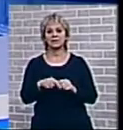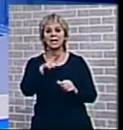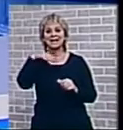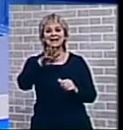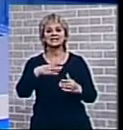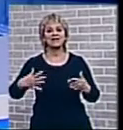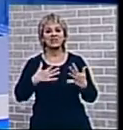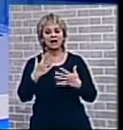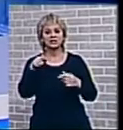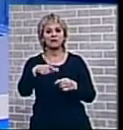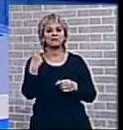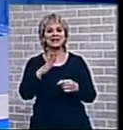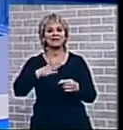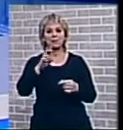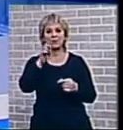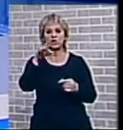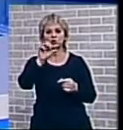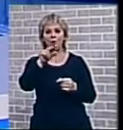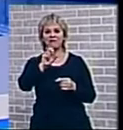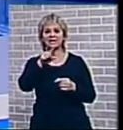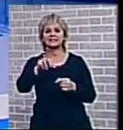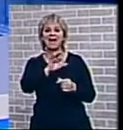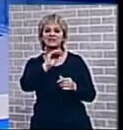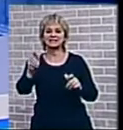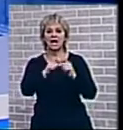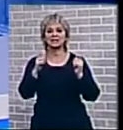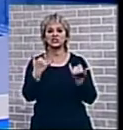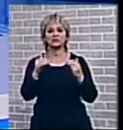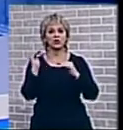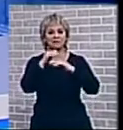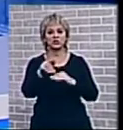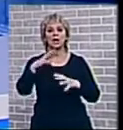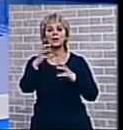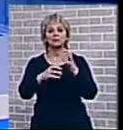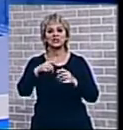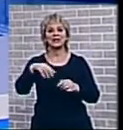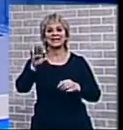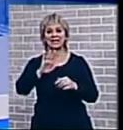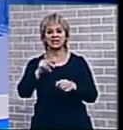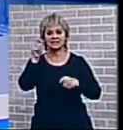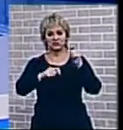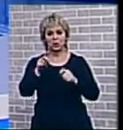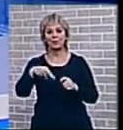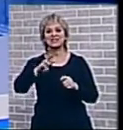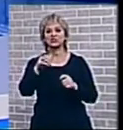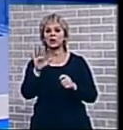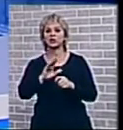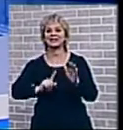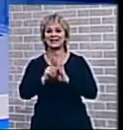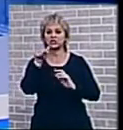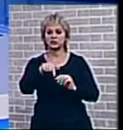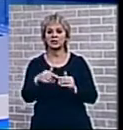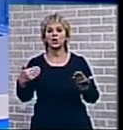Россия вдохновляет впервые на Bridge of Arts. Хотя официальное открытие сегодня вечером, международный кинофестиваль мотивационного кино уже